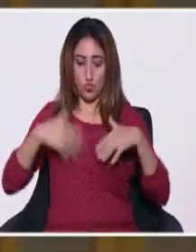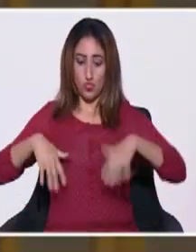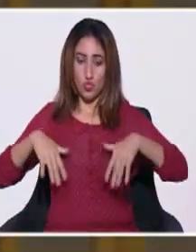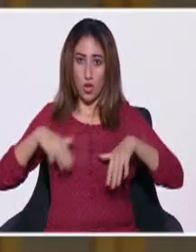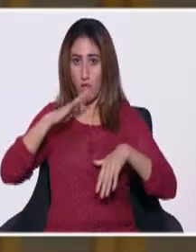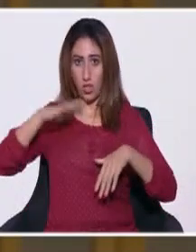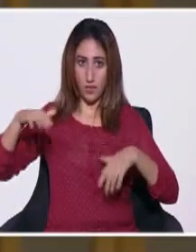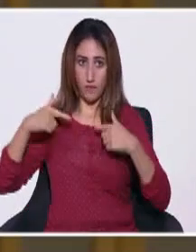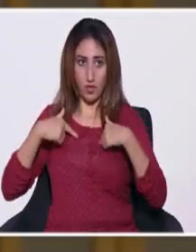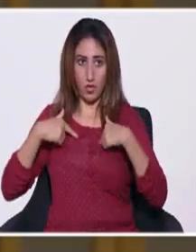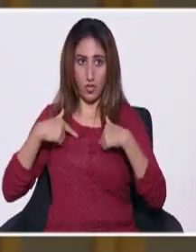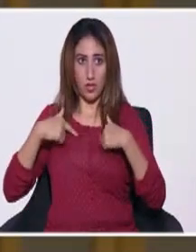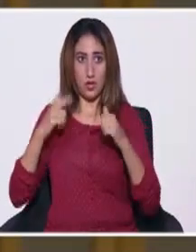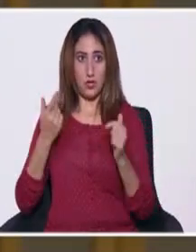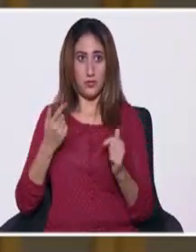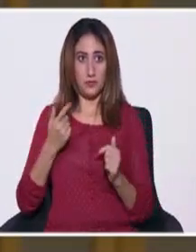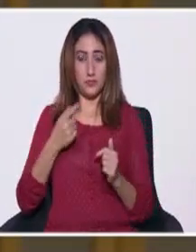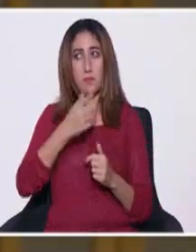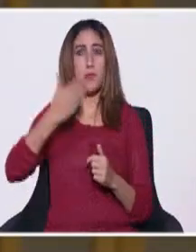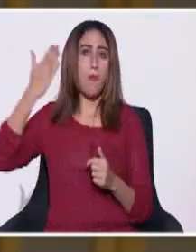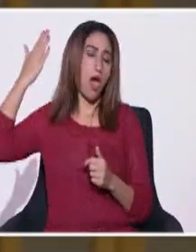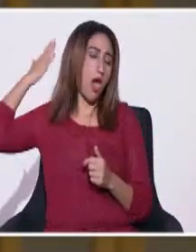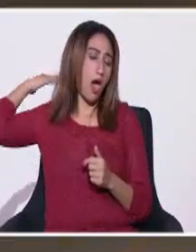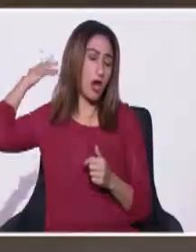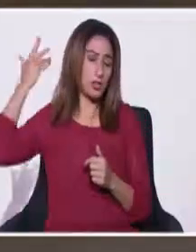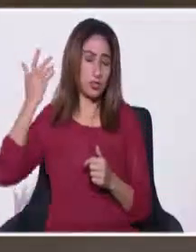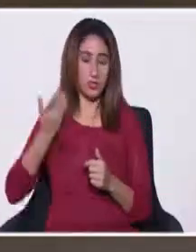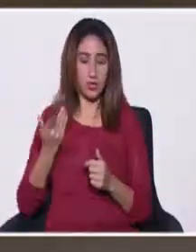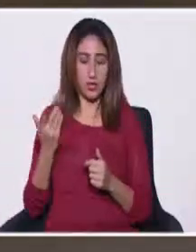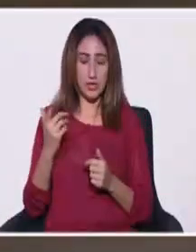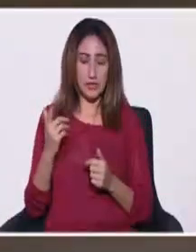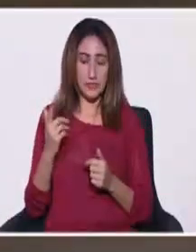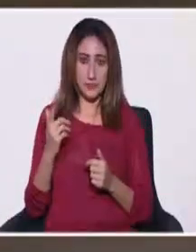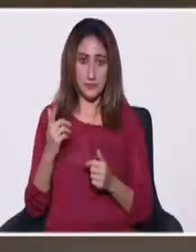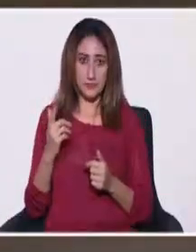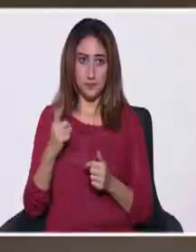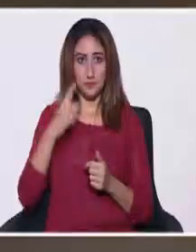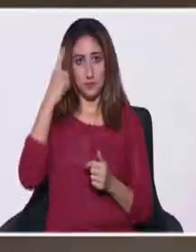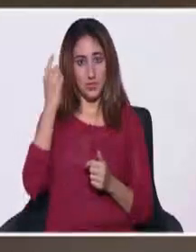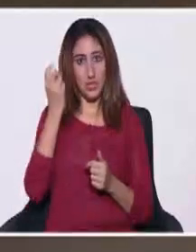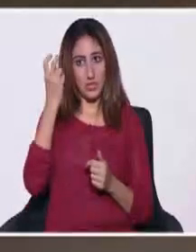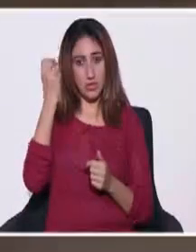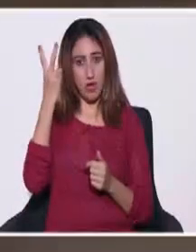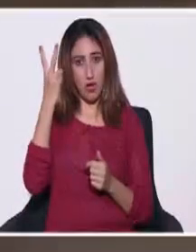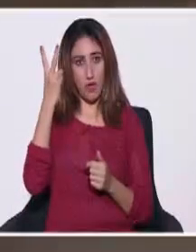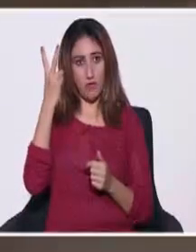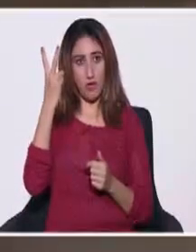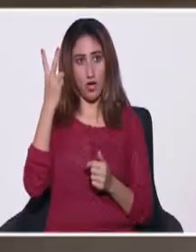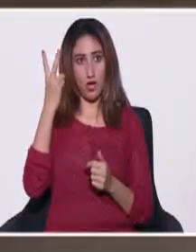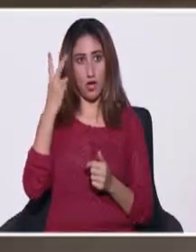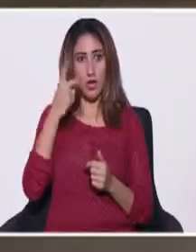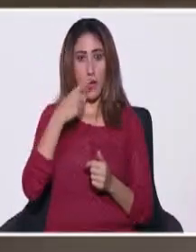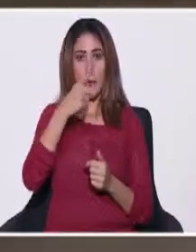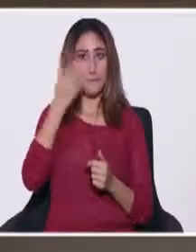الاطفال، وطبعا في زمن بعيد كان الفكر والثقافه او في تهميش كبير